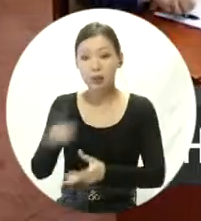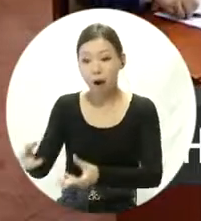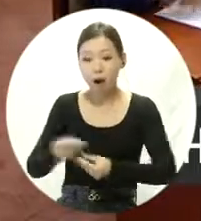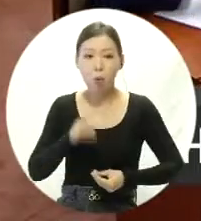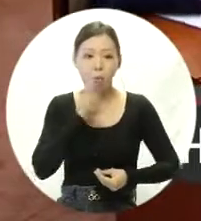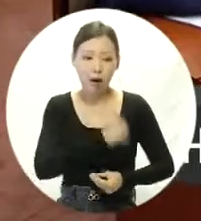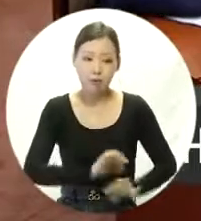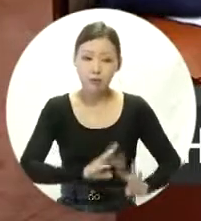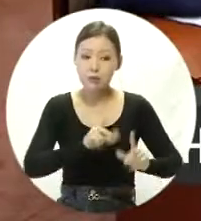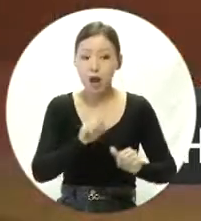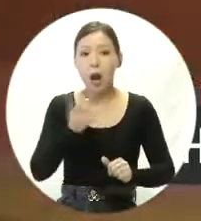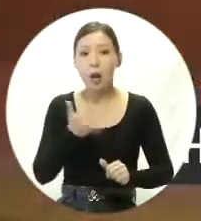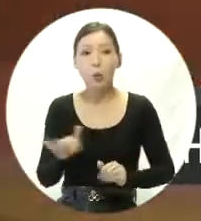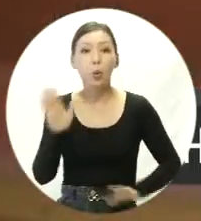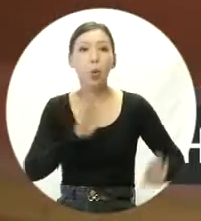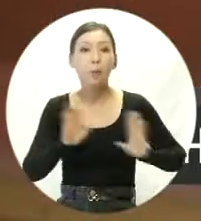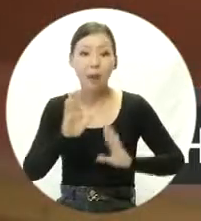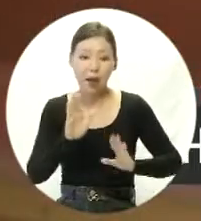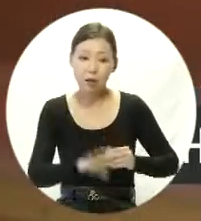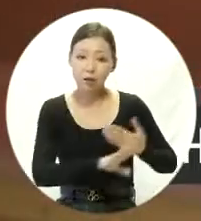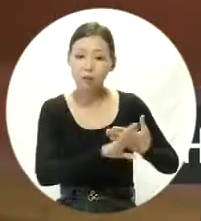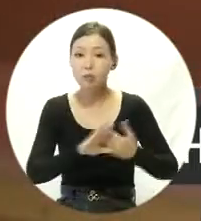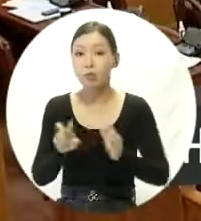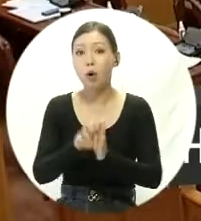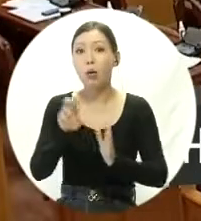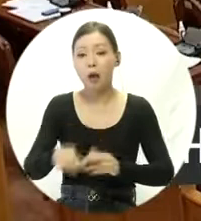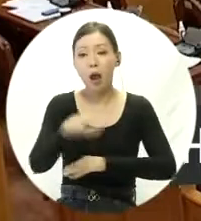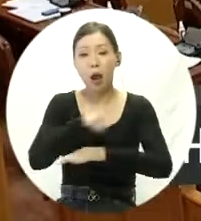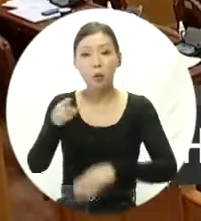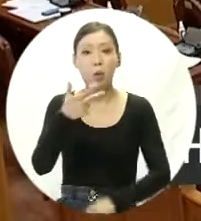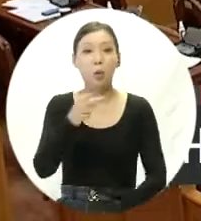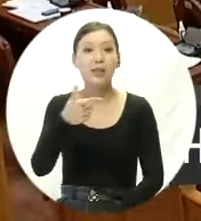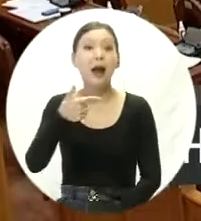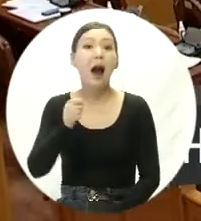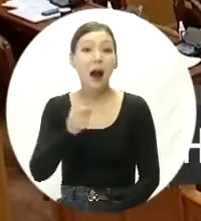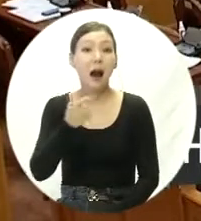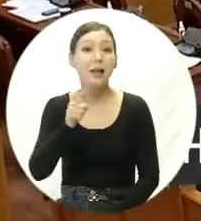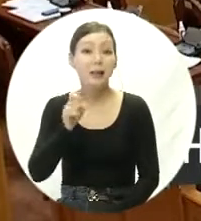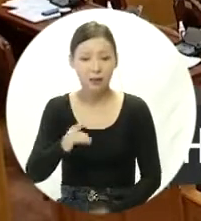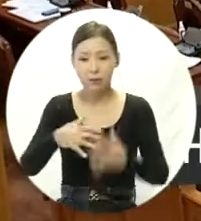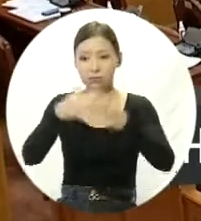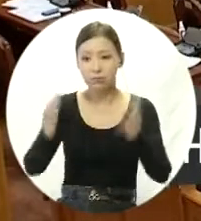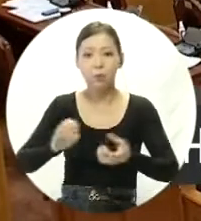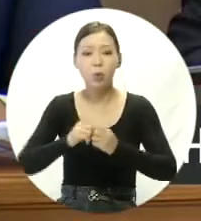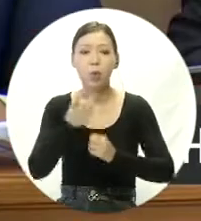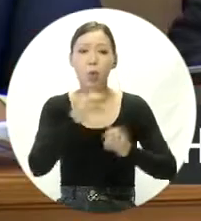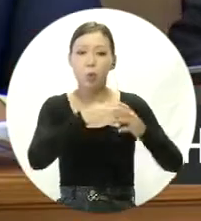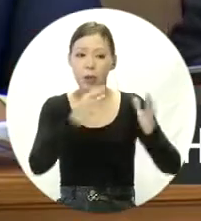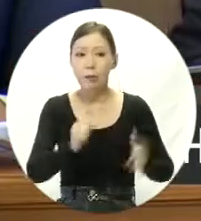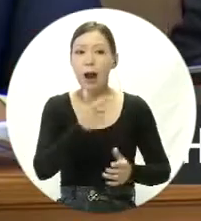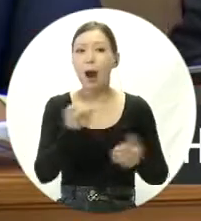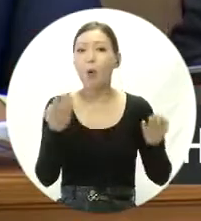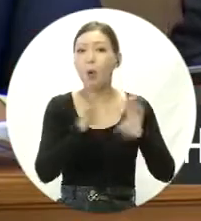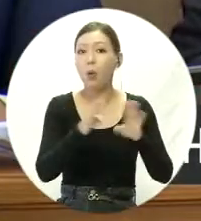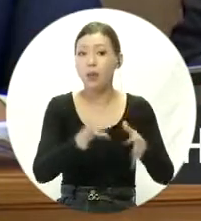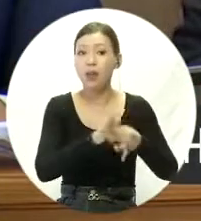хангамжаа сайжруулах, аюулгүй байдлыг хангах боломжгүй гэдгийг онцлож байна. За аймагуудад 30 га газарт агропарк байгуулъя. Хот орж хүлэмж агуулах нь